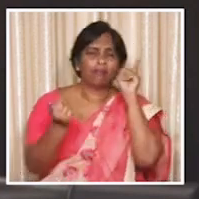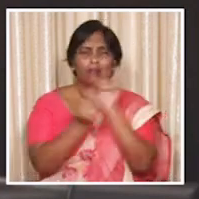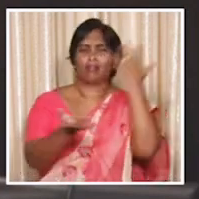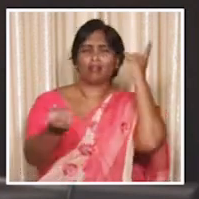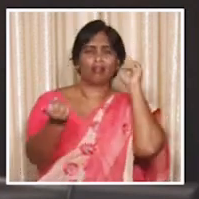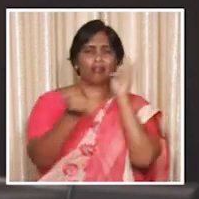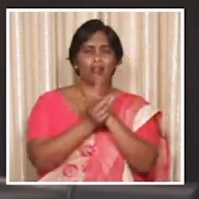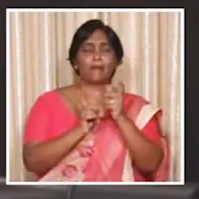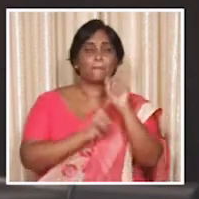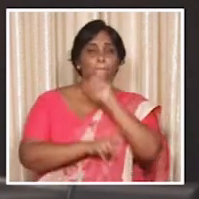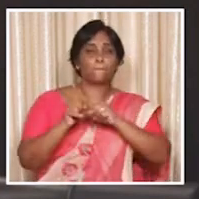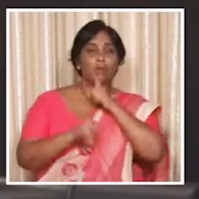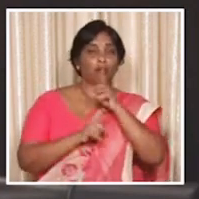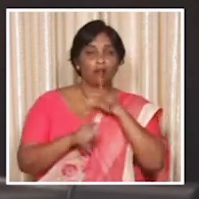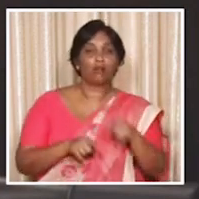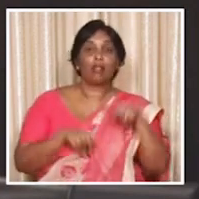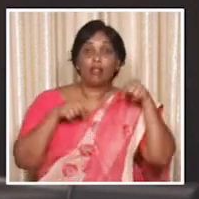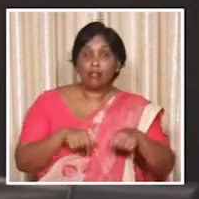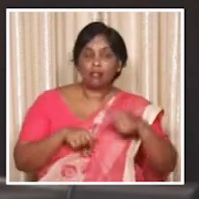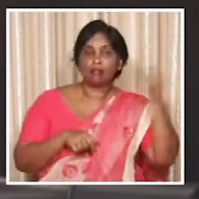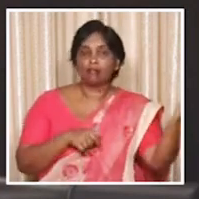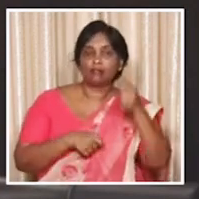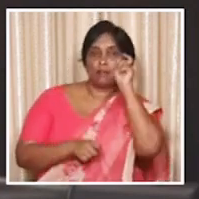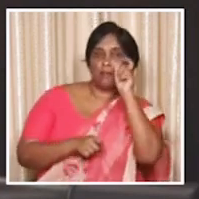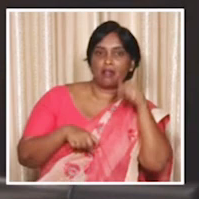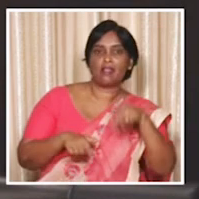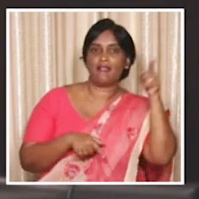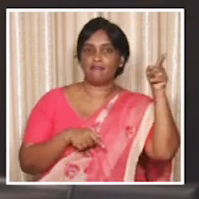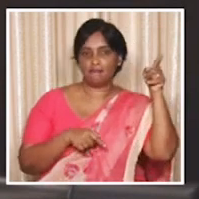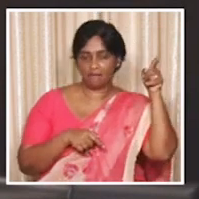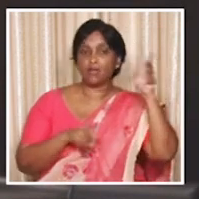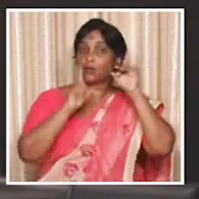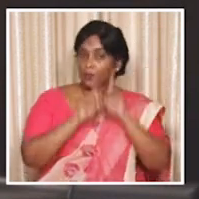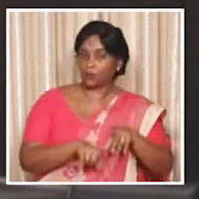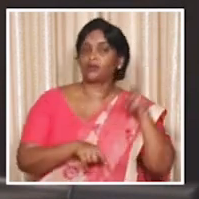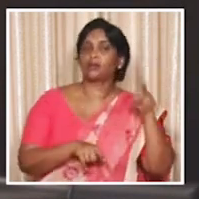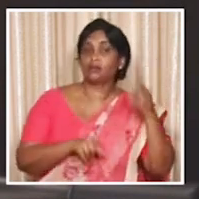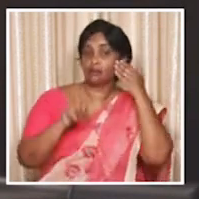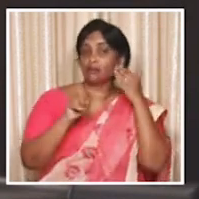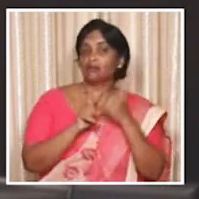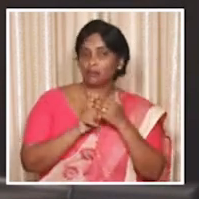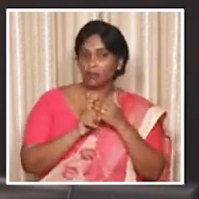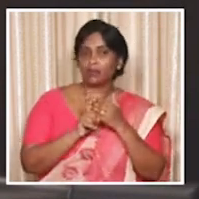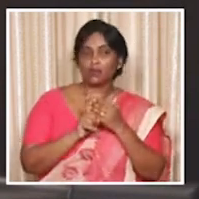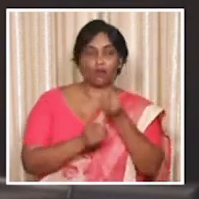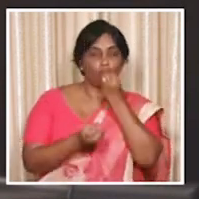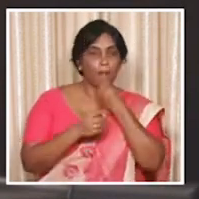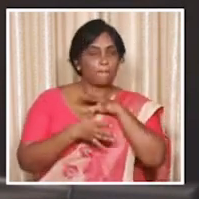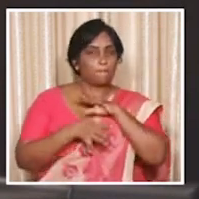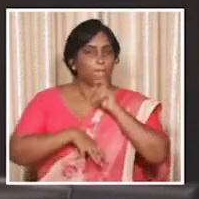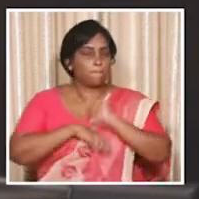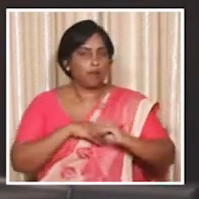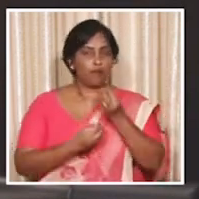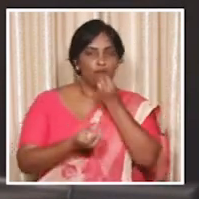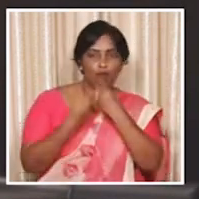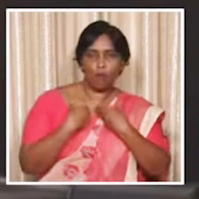මේවා පාර්ලිමේන්තුවේ කතාබහට ලක් වෙනකොට දැන් ඇවිල්ලා බලන තත්ත්වයට පත් වෙලා තියෙනවා. ඒ වගේම මේ අයට සම්බන්ධයෙන් ඩයට් ප්ලෑන් එකක් මේ අය කෑම ටිකක්